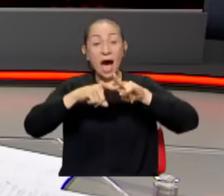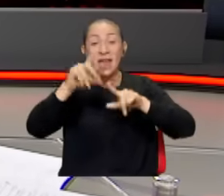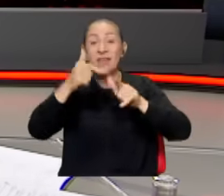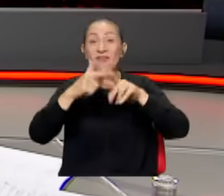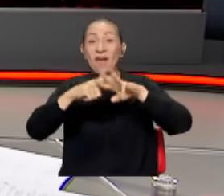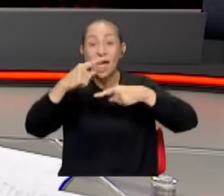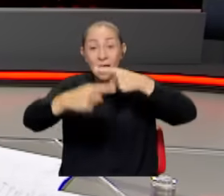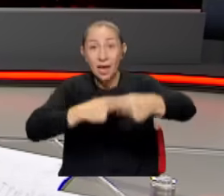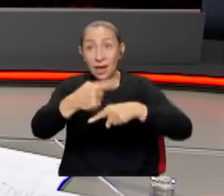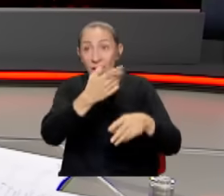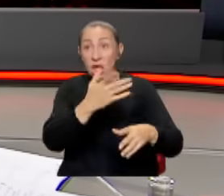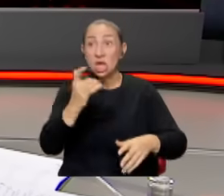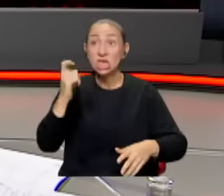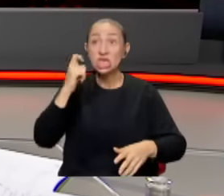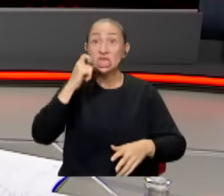halife